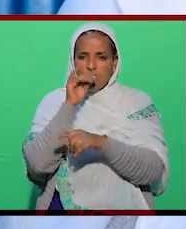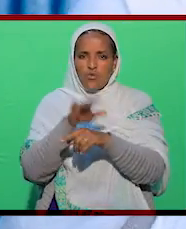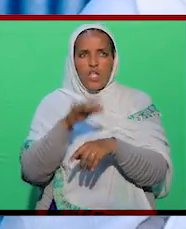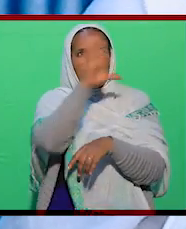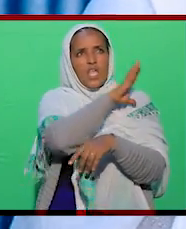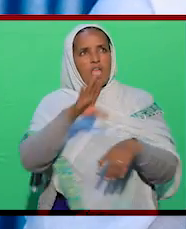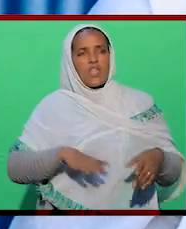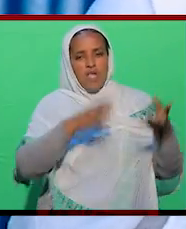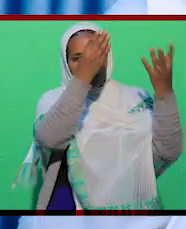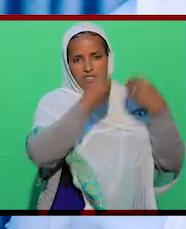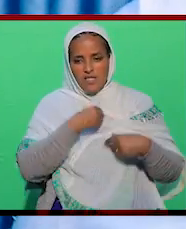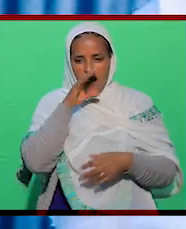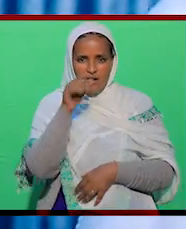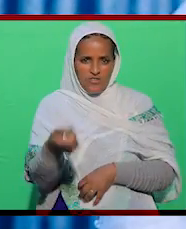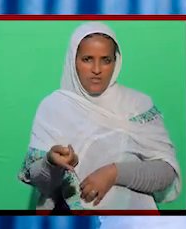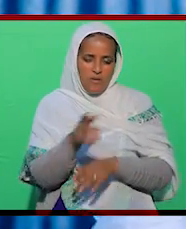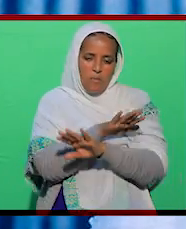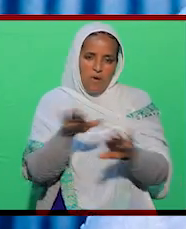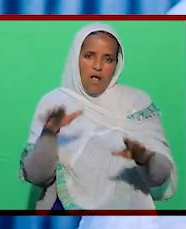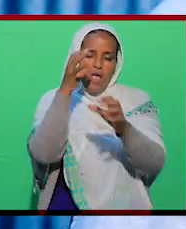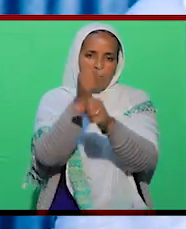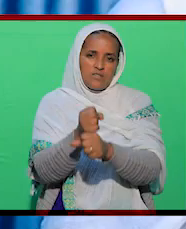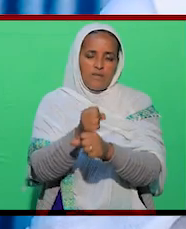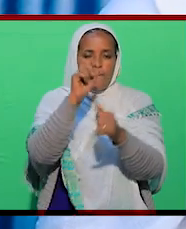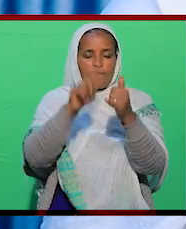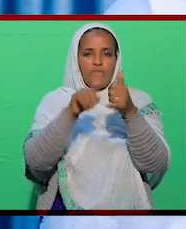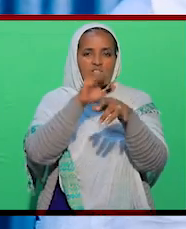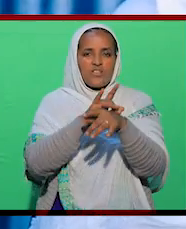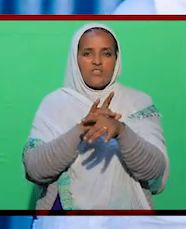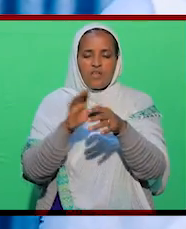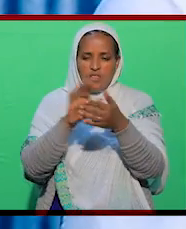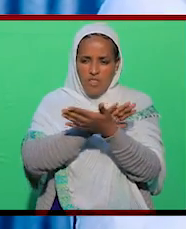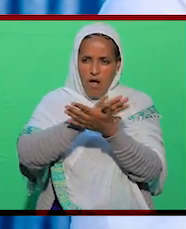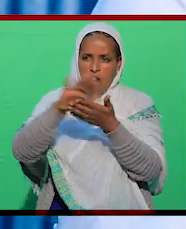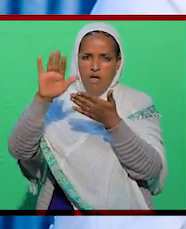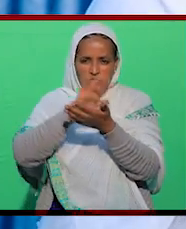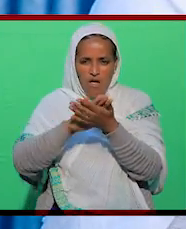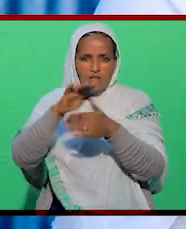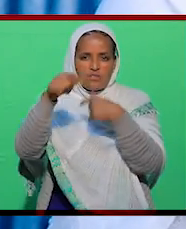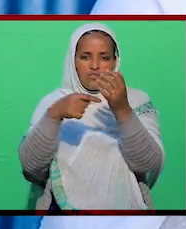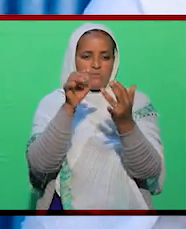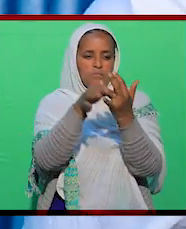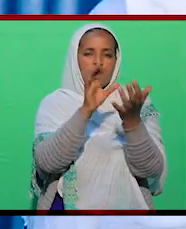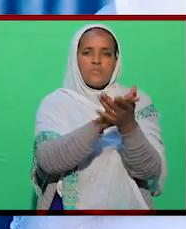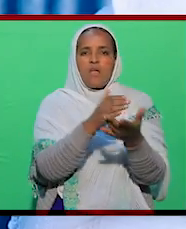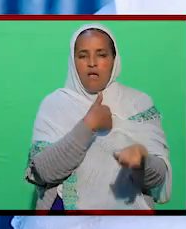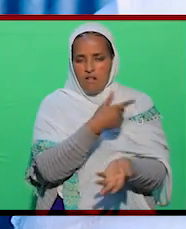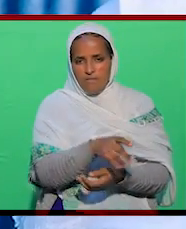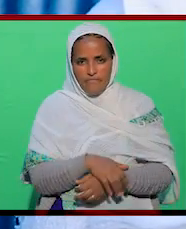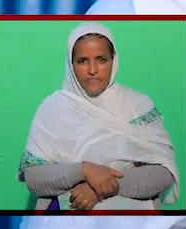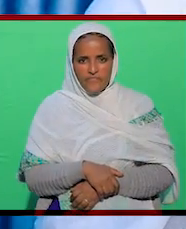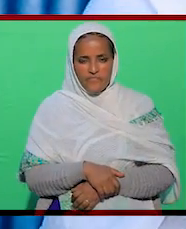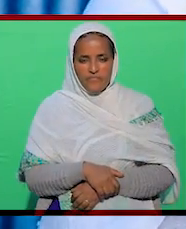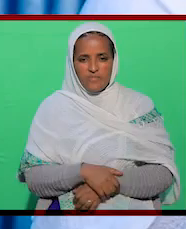አገልጋዩን እያሳሳሽ ምናምናምን፣ እንዴ ጌታ ነው የሰጠኝ አለች። እሷ ደግሞ በቃ ያዘች። መጨረሻ ላይ ያጣራሽ ስትደርስ ባለ ትዳር